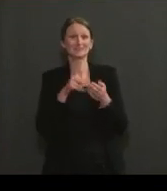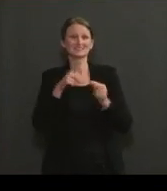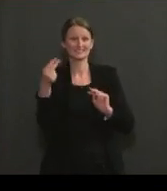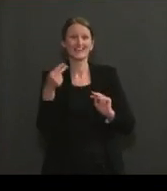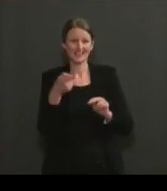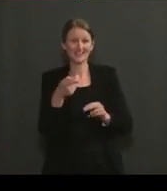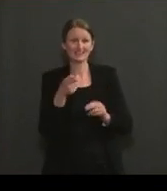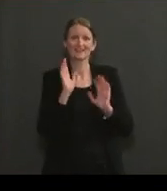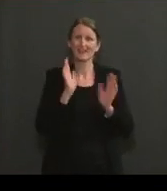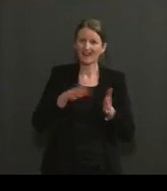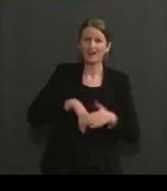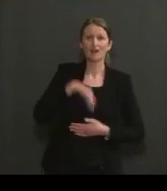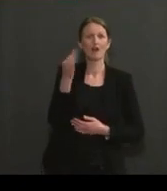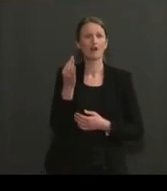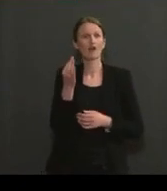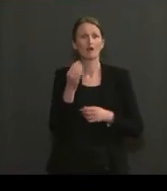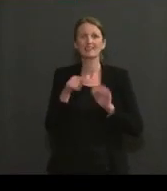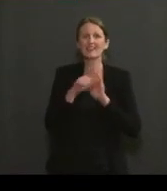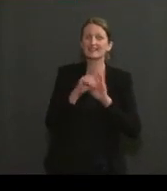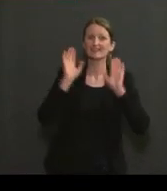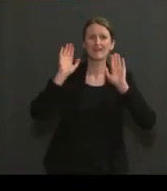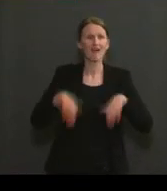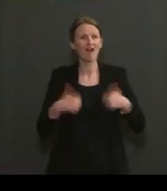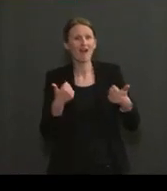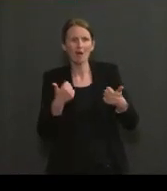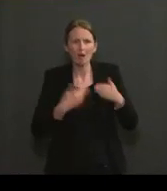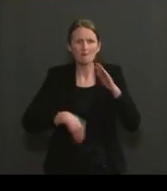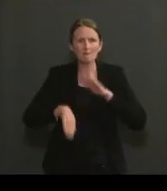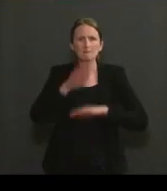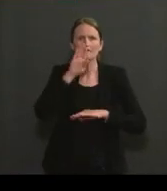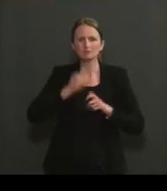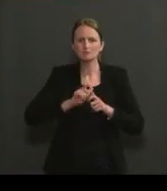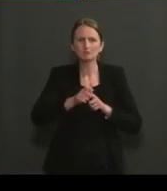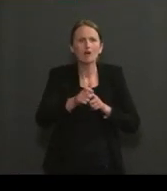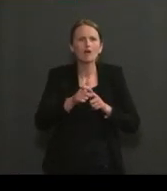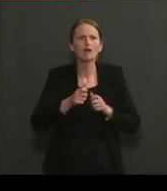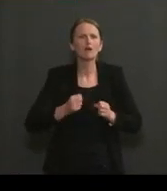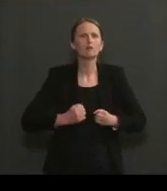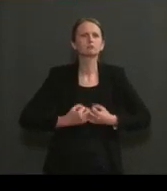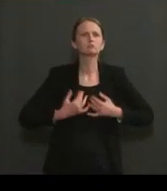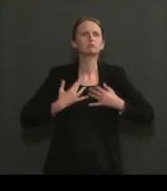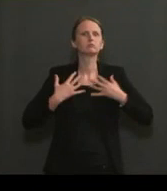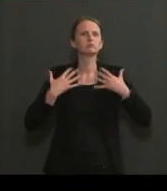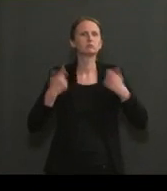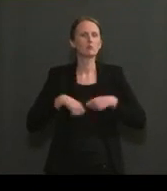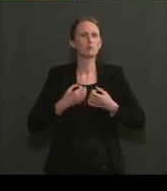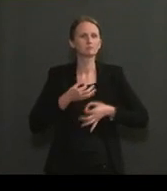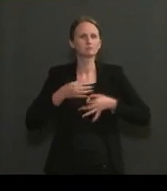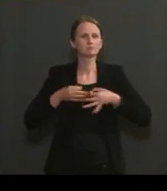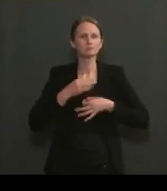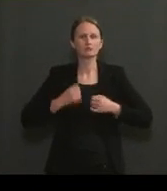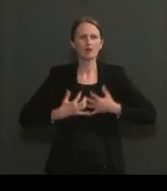microbe est déjà présent et qu'il est en train de se multiplier. En train de se multiplier, ce qui fera que dans les jours qui suivent, vous serez encore